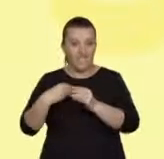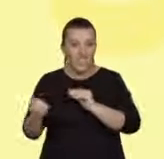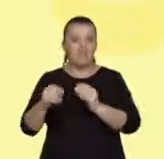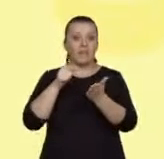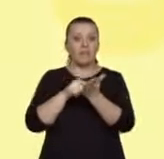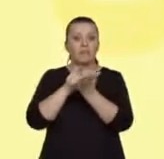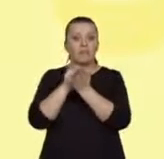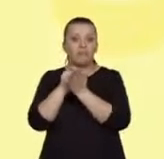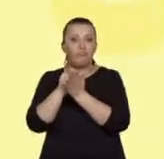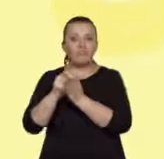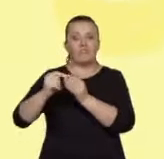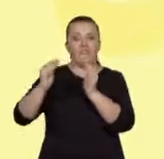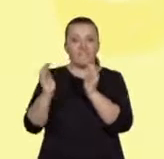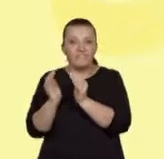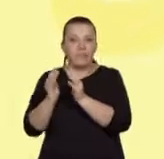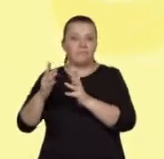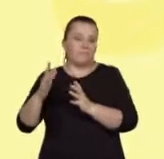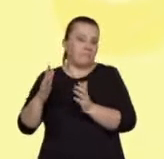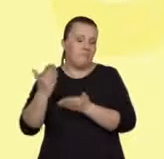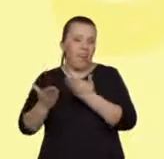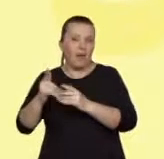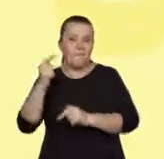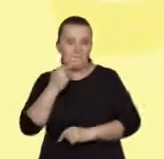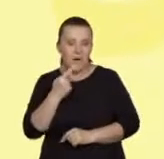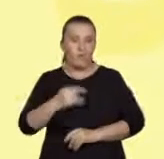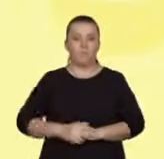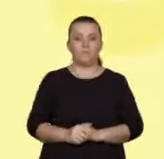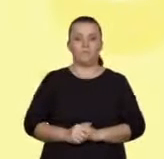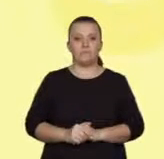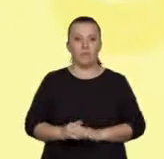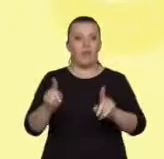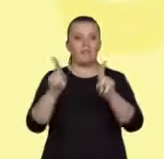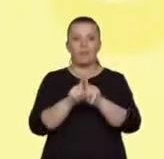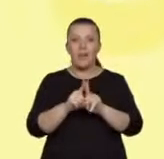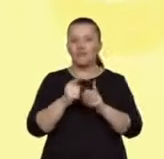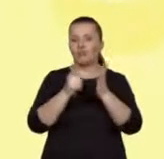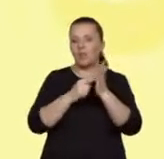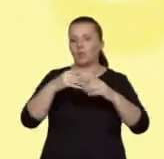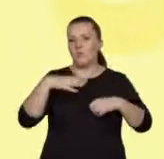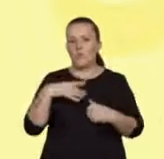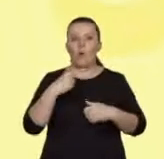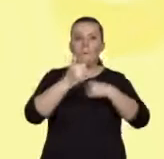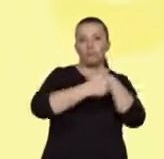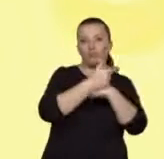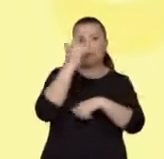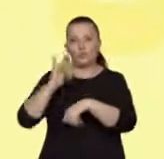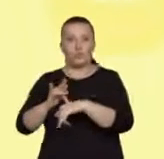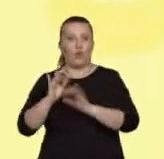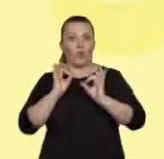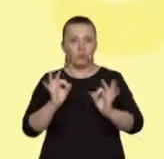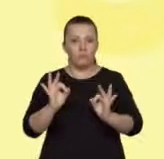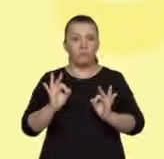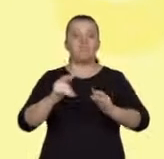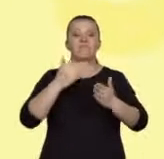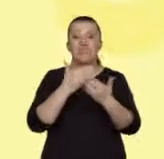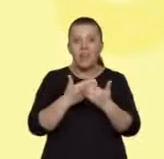podstawie informacji zawartych we wstępie do zadania z reguły także wyciągali słuszny wniosek, że czynnikiem ograniczającym wzrost